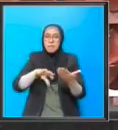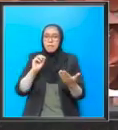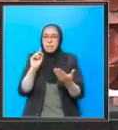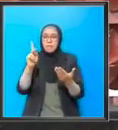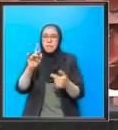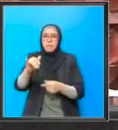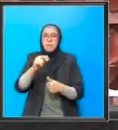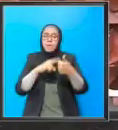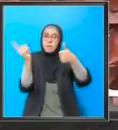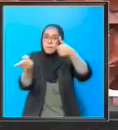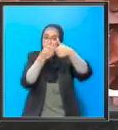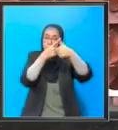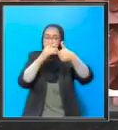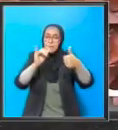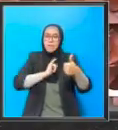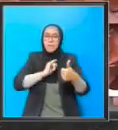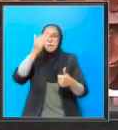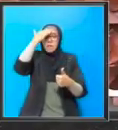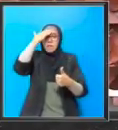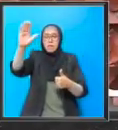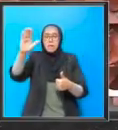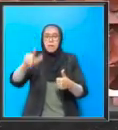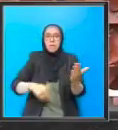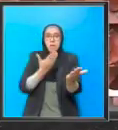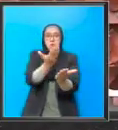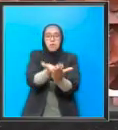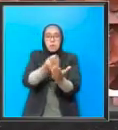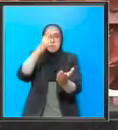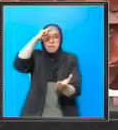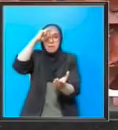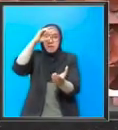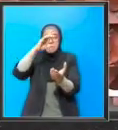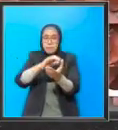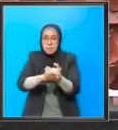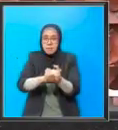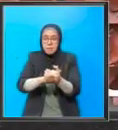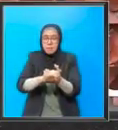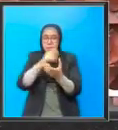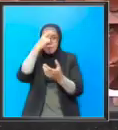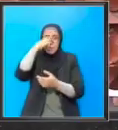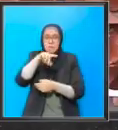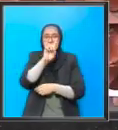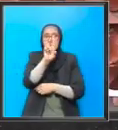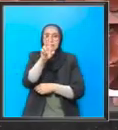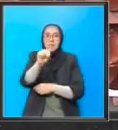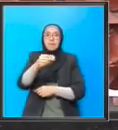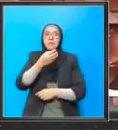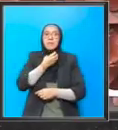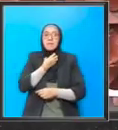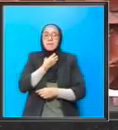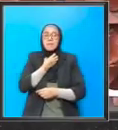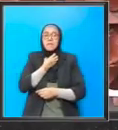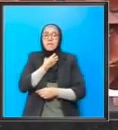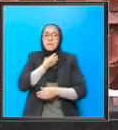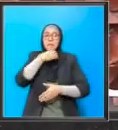Saya tidak tahu bagaimana usul percaya dengan negeri perak di